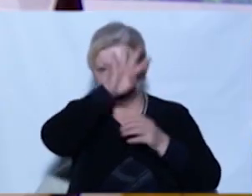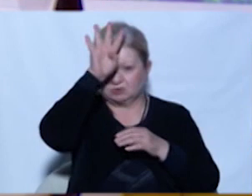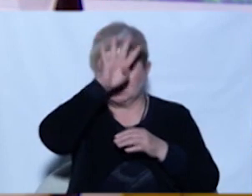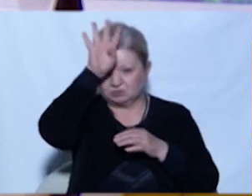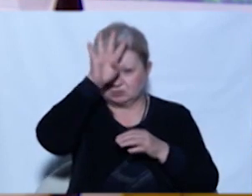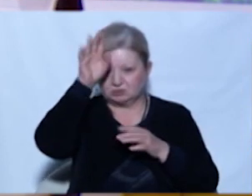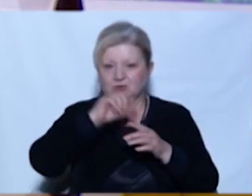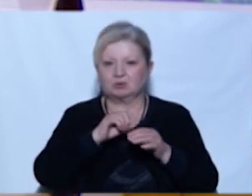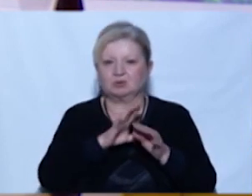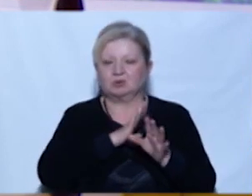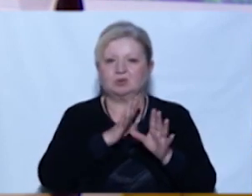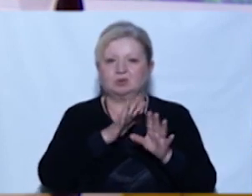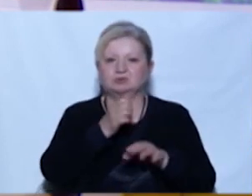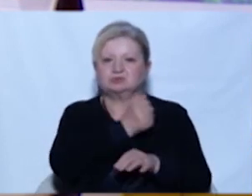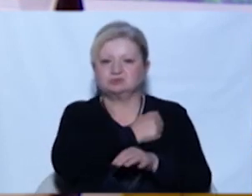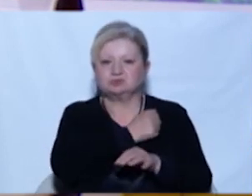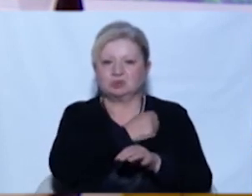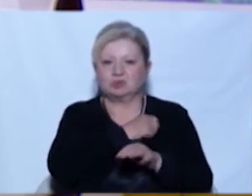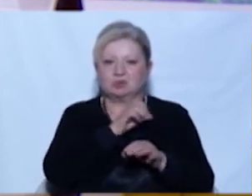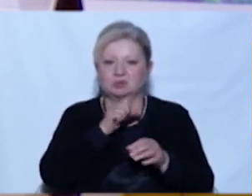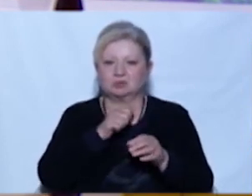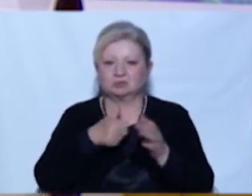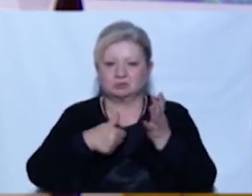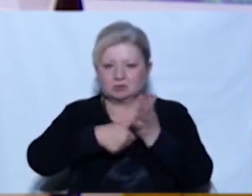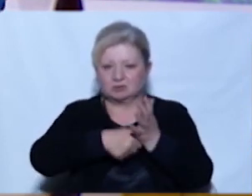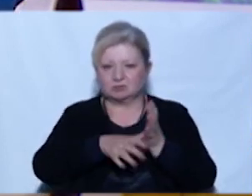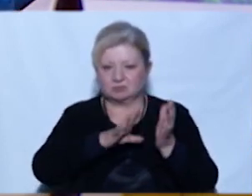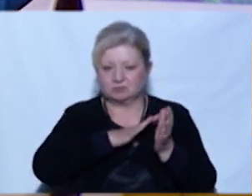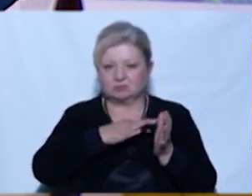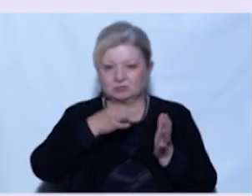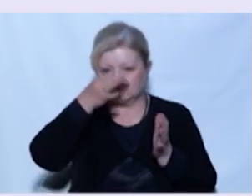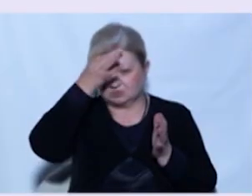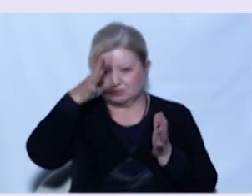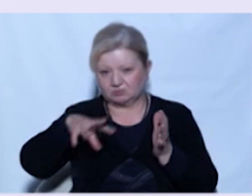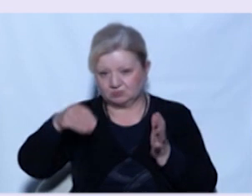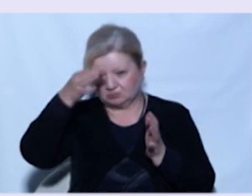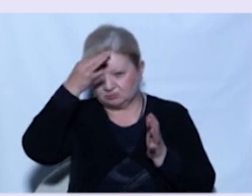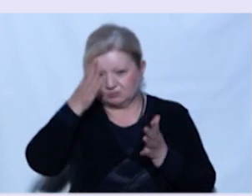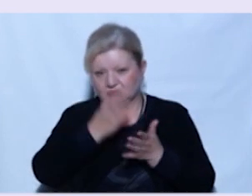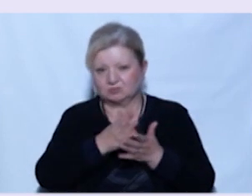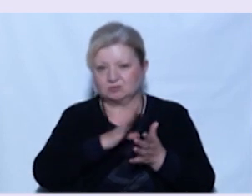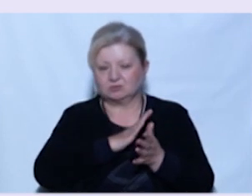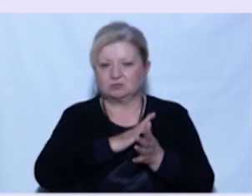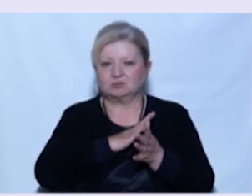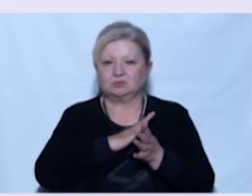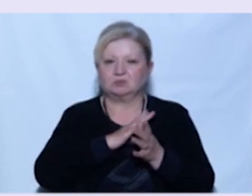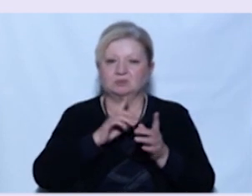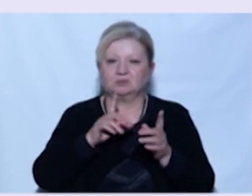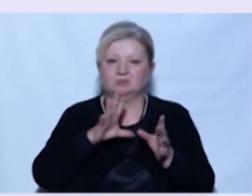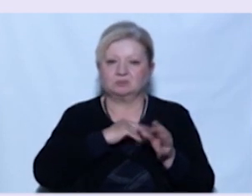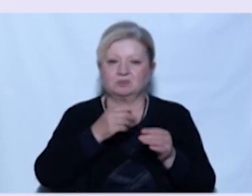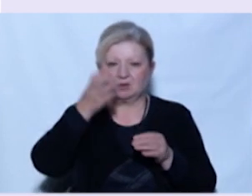Morige jaris dakhmarebit gvaxsos rom aghikveta titkmis aghikveta legianoba.